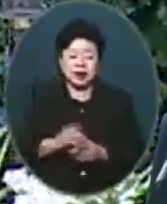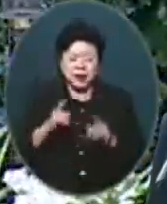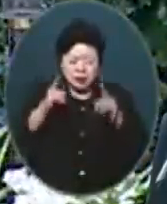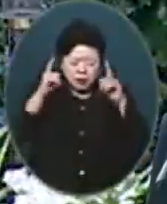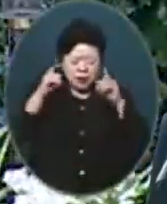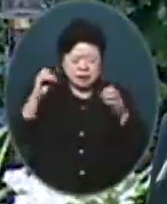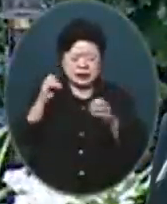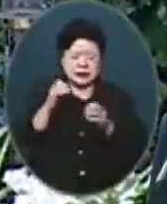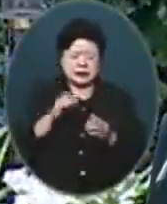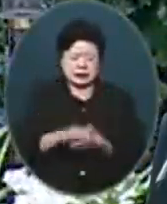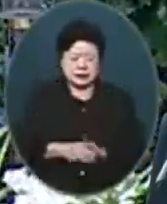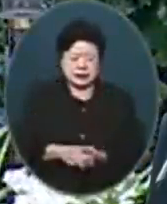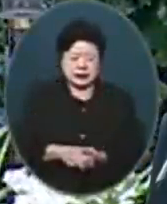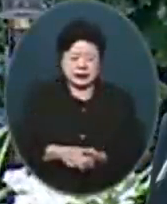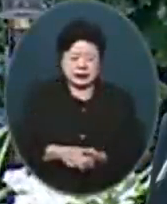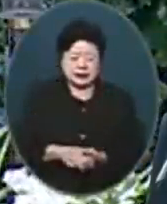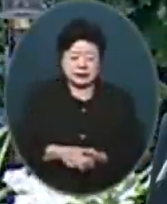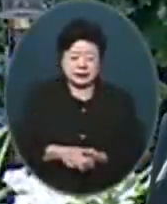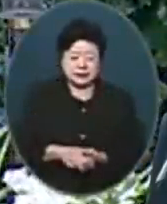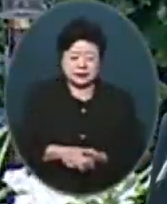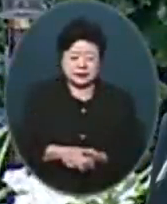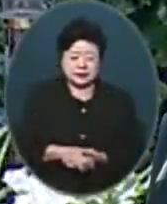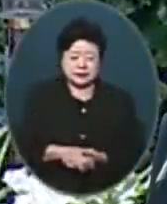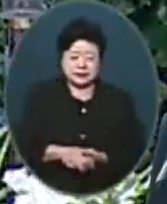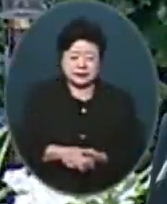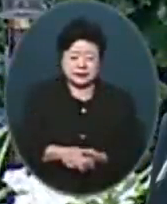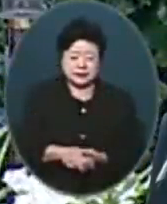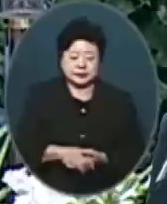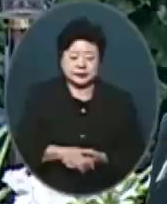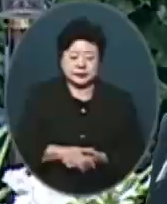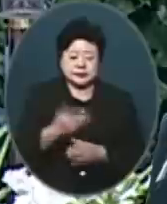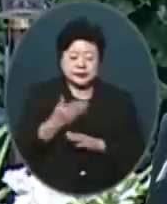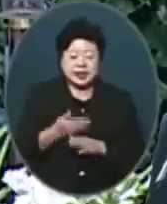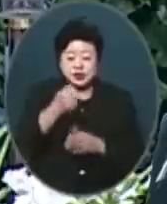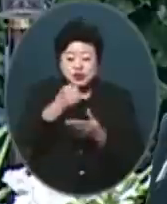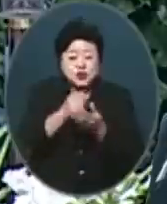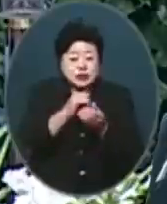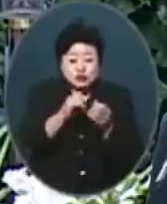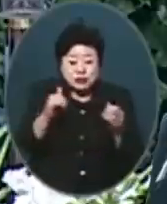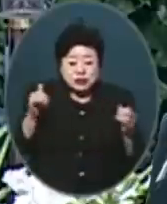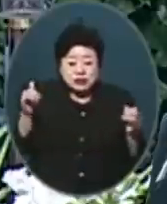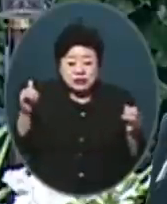분노해서 대답을 했습니다. 그 다른 죄수는